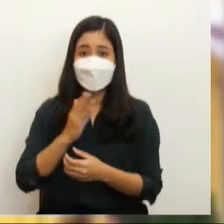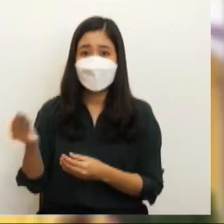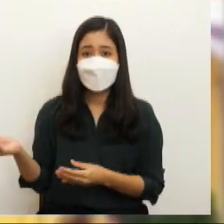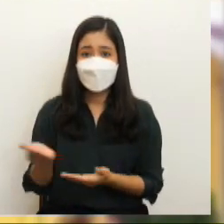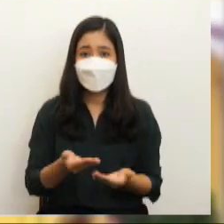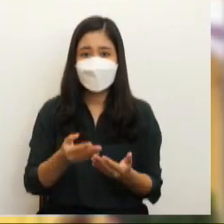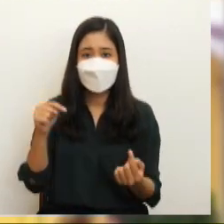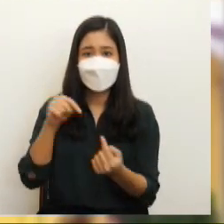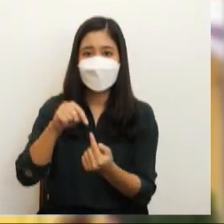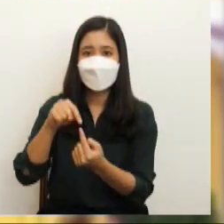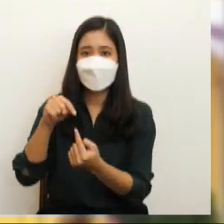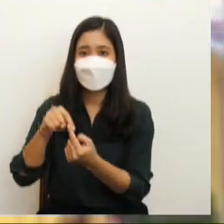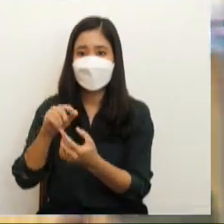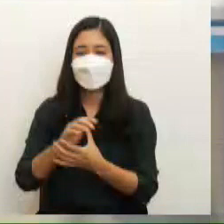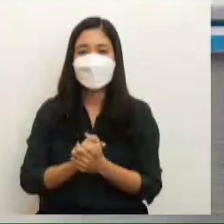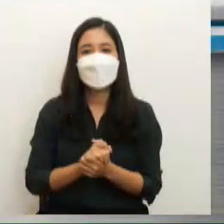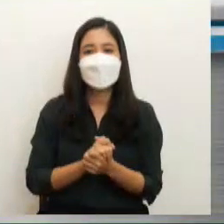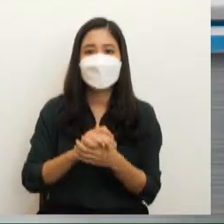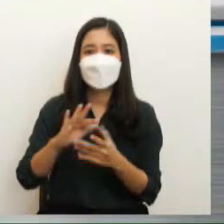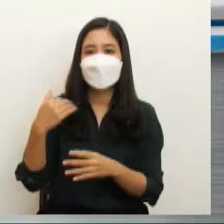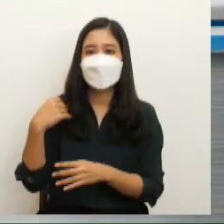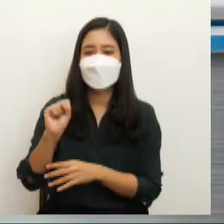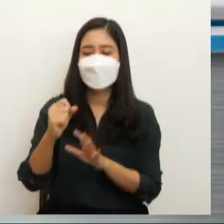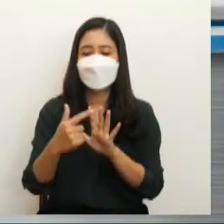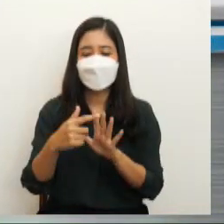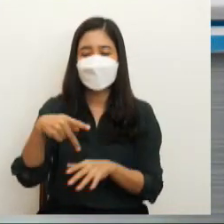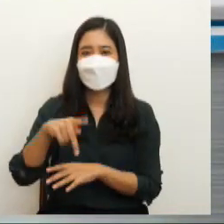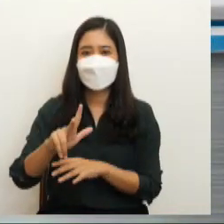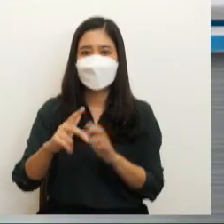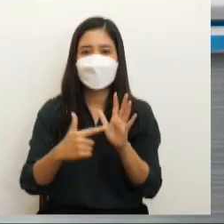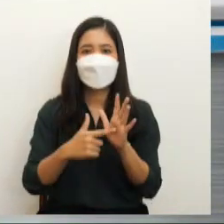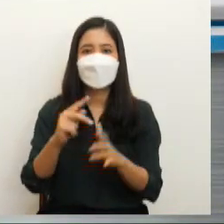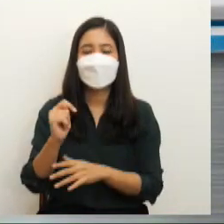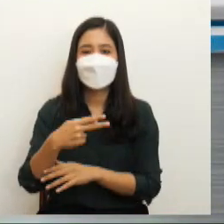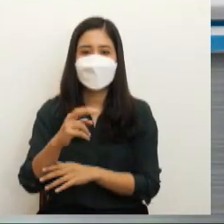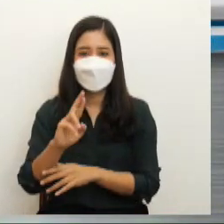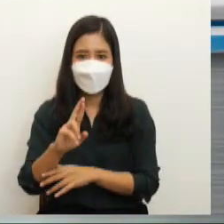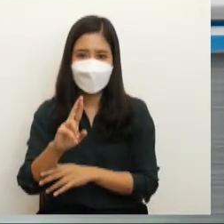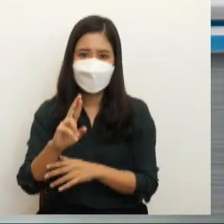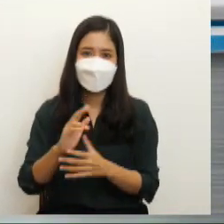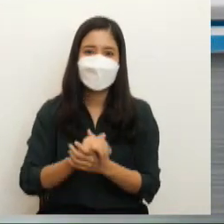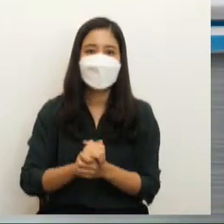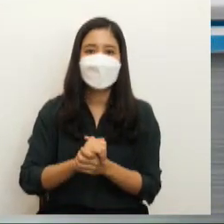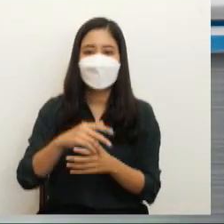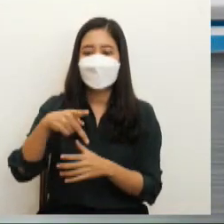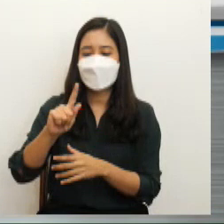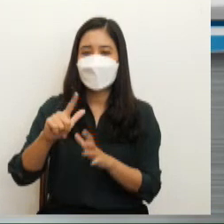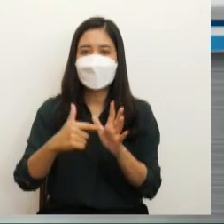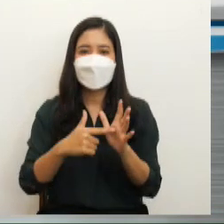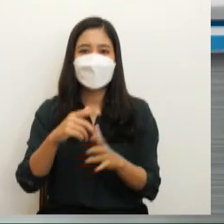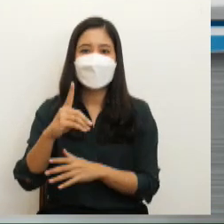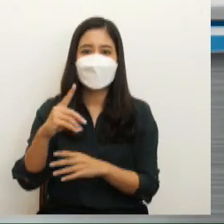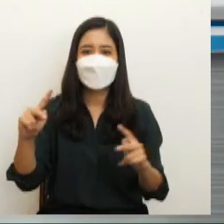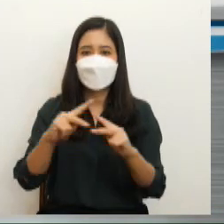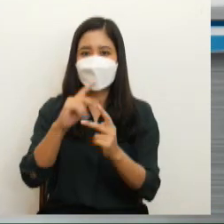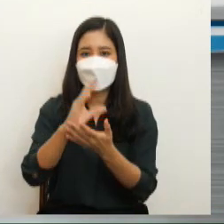ค่ะท่านสุพัฒน์จำปาทองนะคะท่านปลัดกระทรวงศึกษาธิการนะคะซึ่งเป็นผู้ที่ดำเนินการเป็น